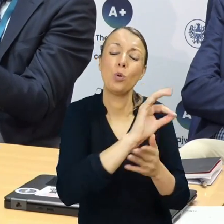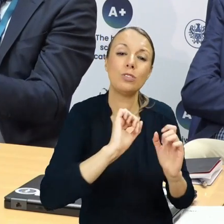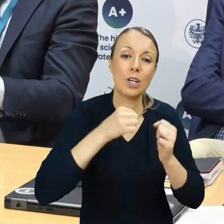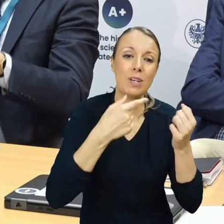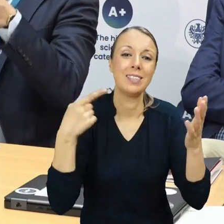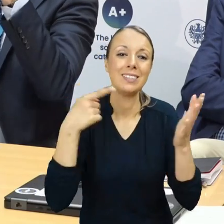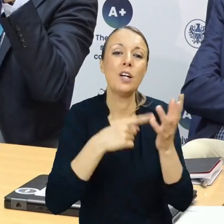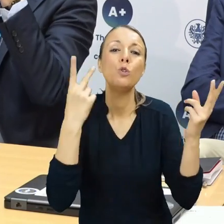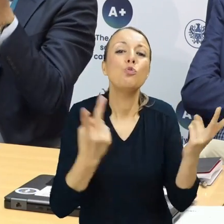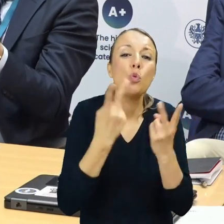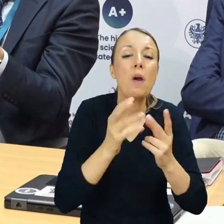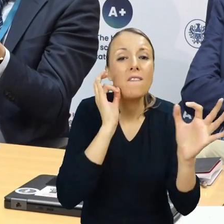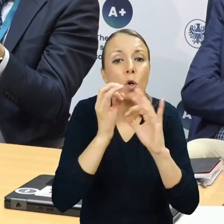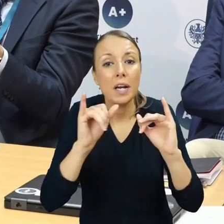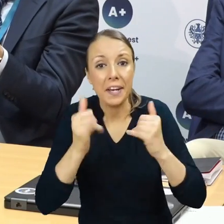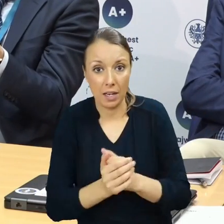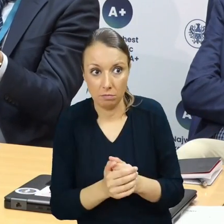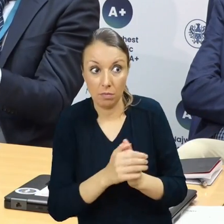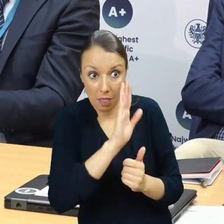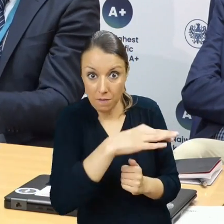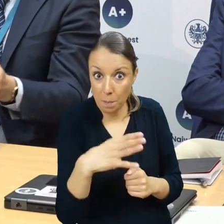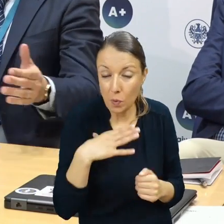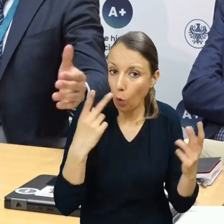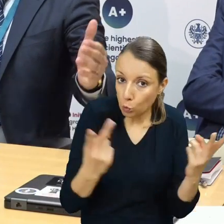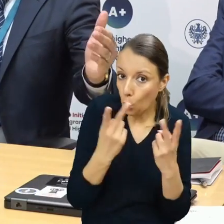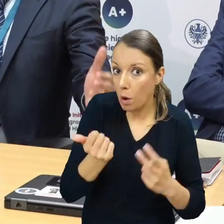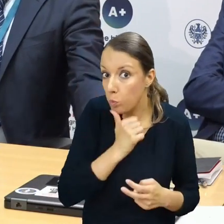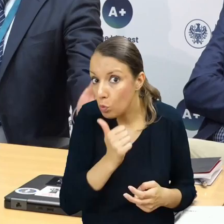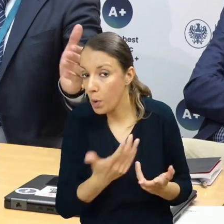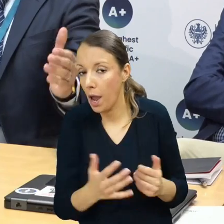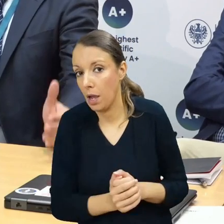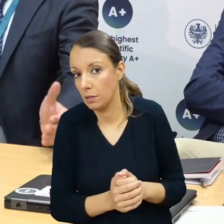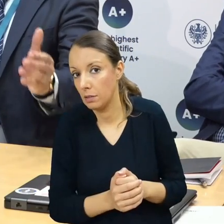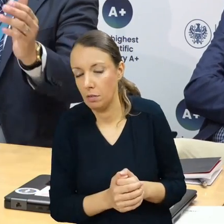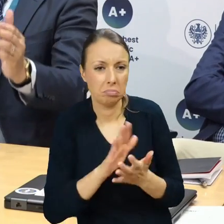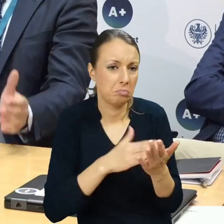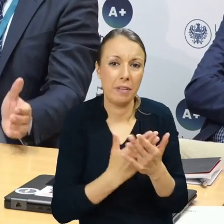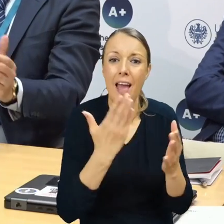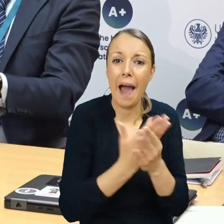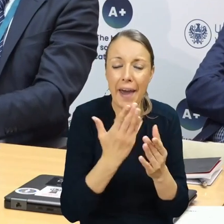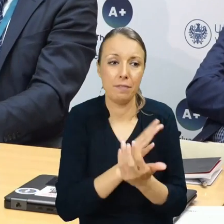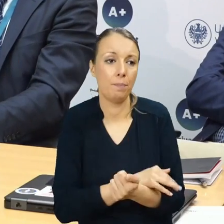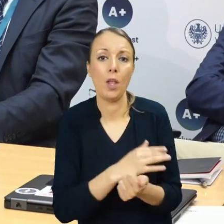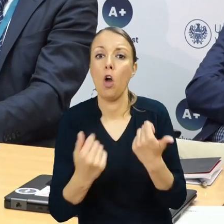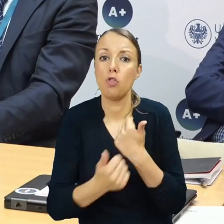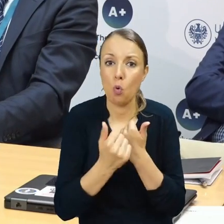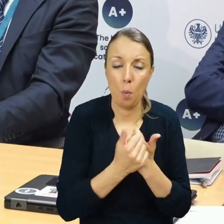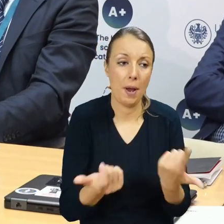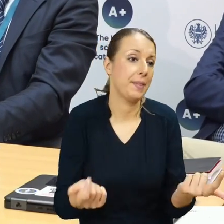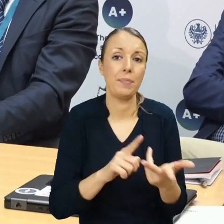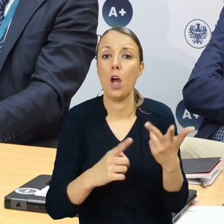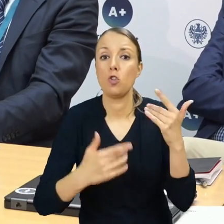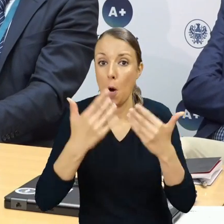tej informacji. Czy w ogóle się wysilił, żeby przeszukać archiwa, dokumenty, komputery i tak dalej w